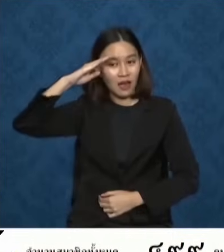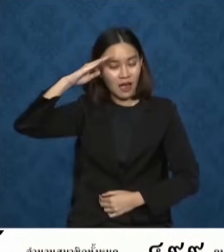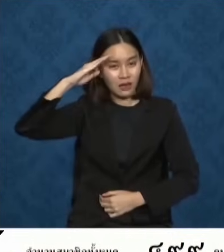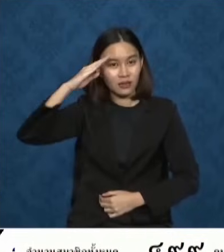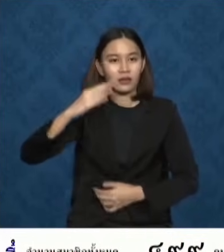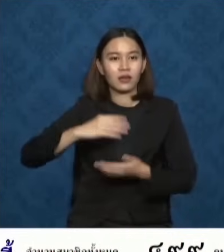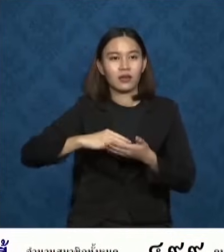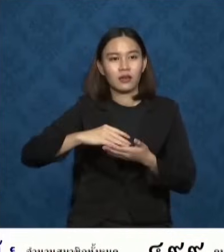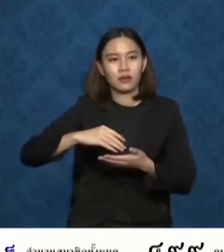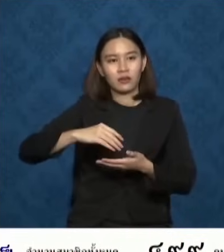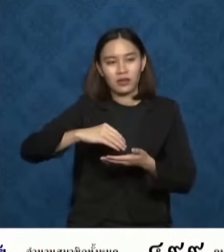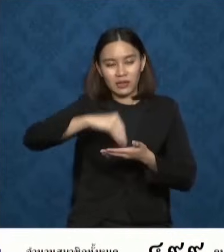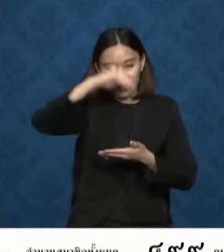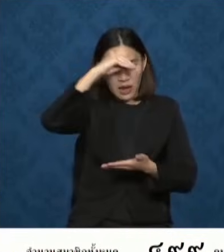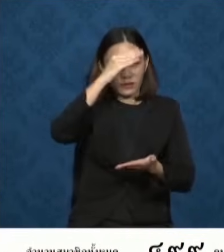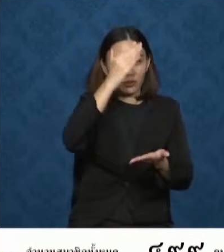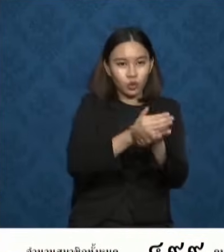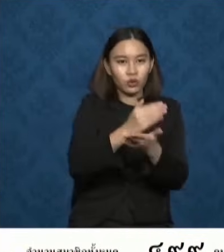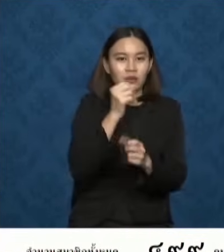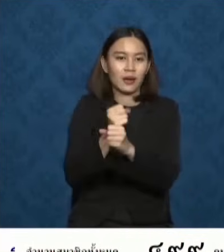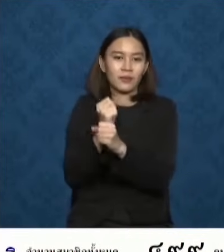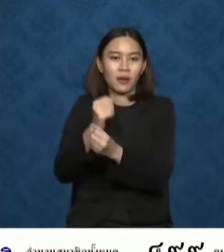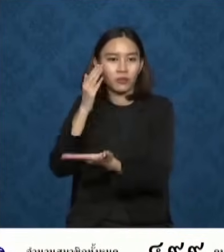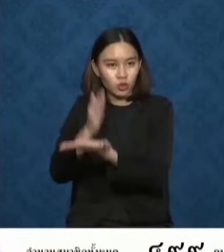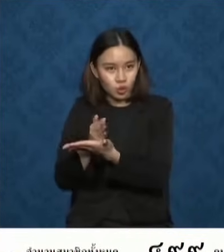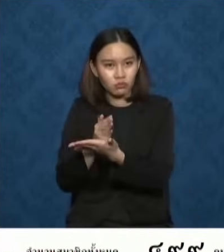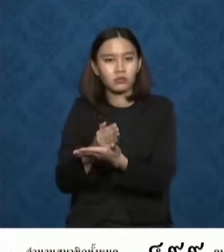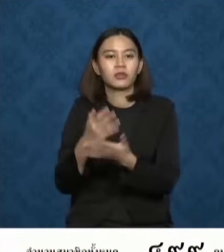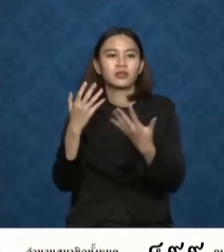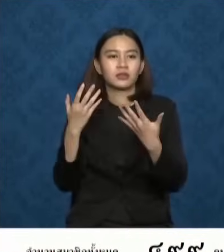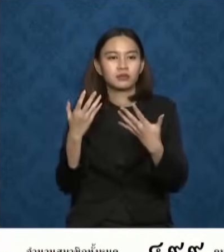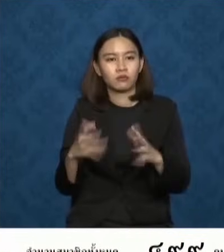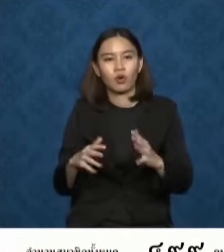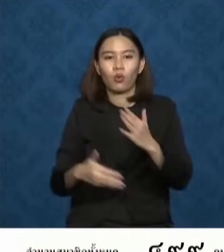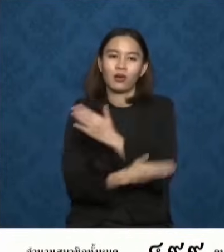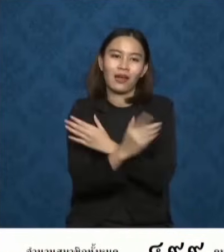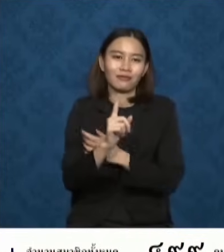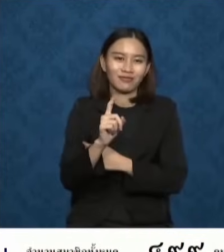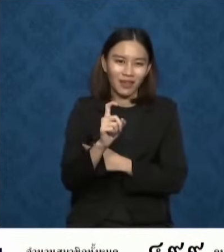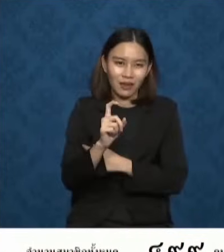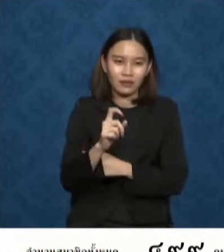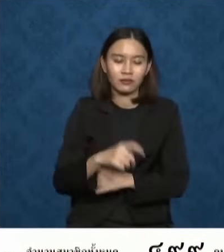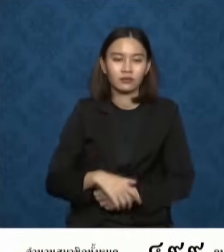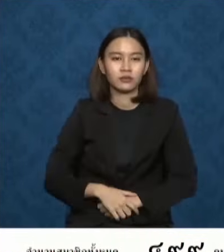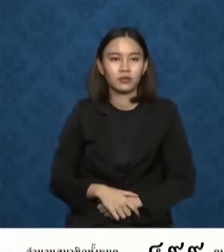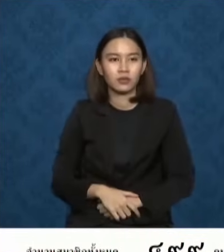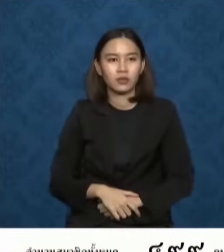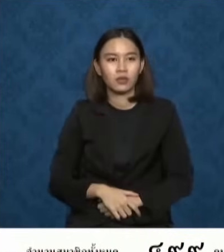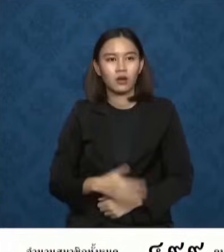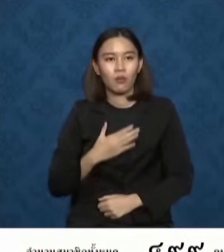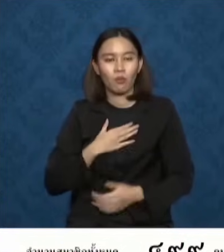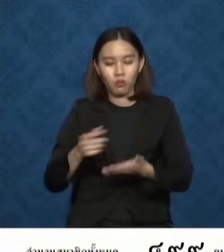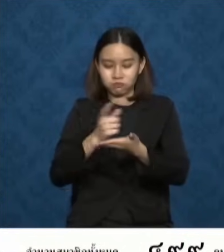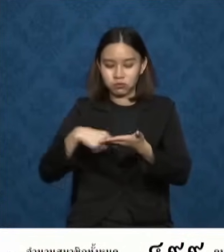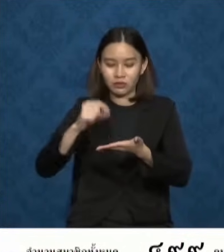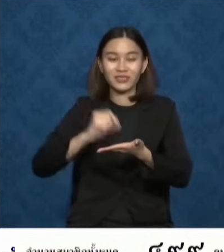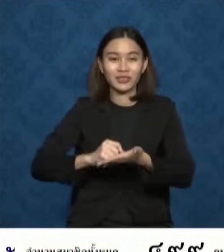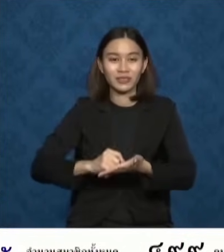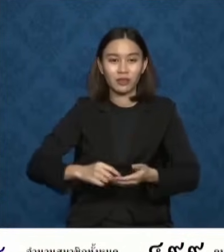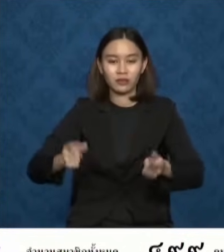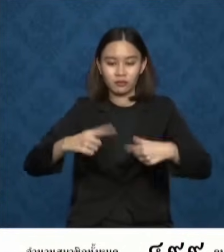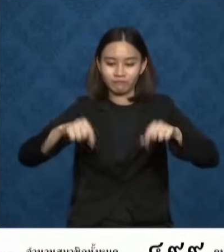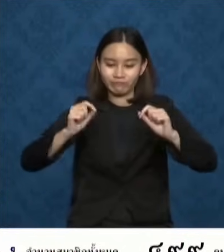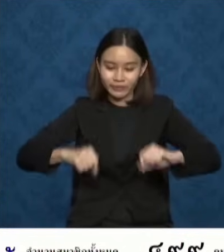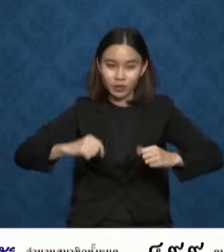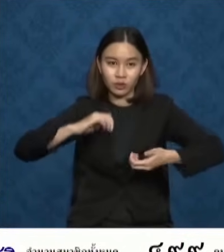ดรอปทำงานอยู่ต้องหยุดเลิกมาเป็นทหารเสียโอกาสผมเซ็น MOU ไปเมื่อสัปดา